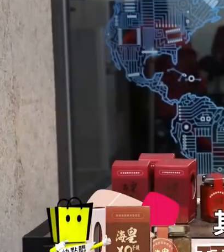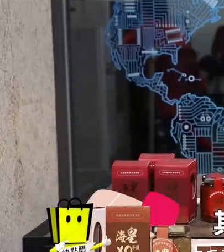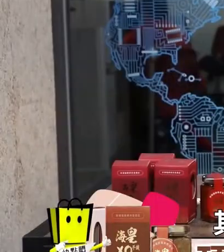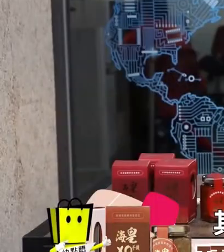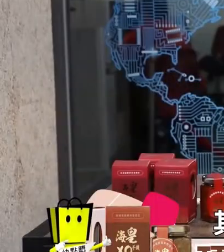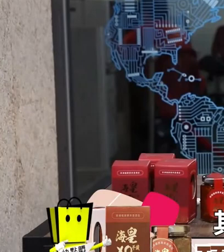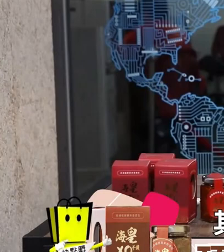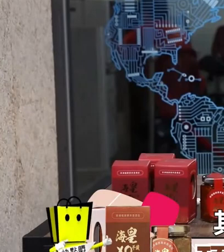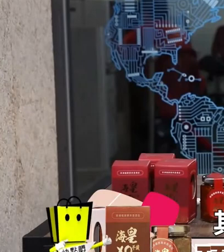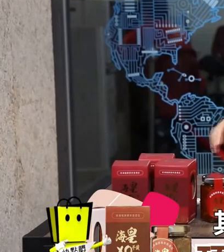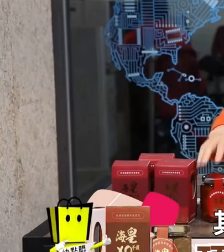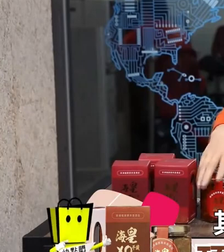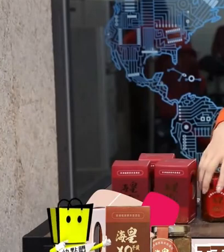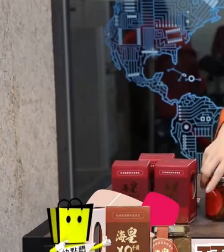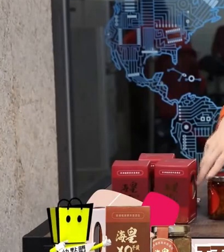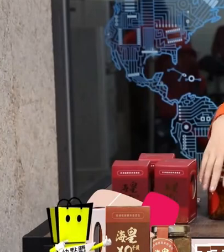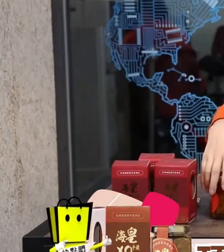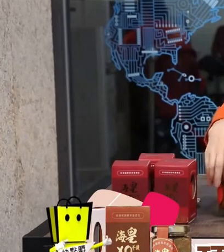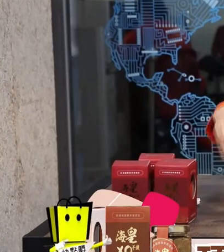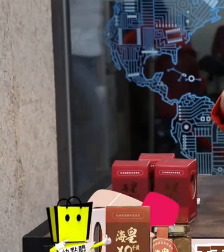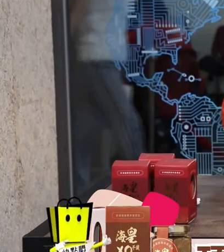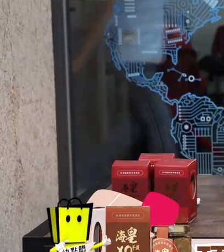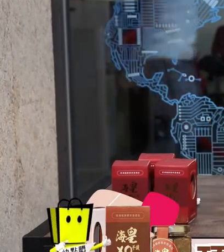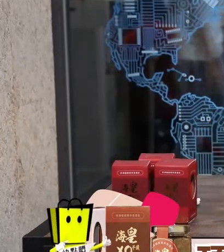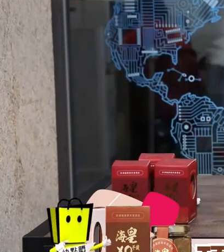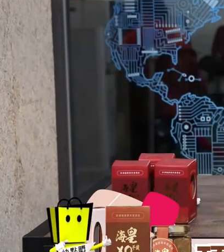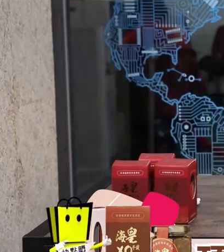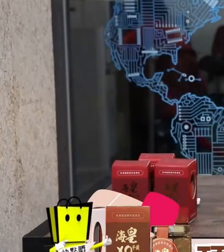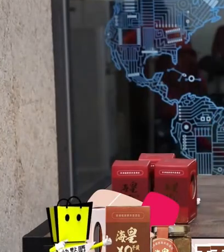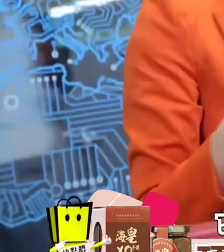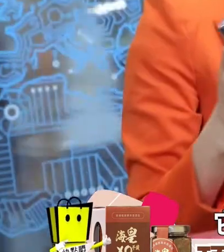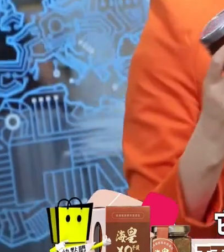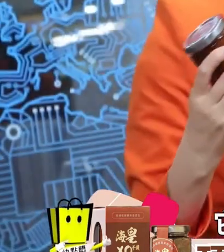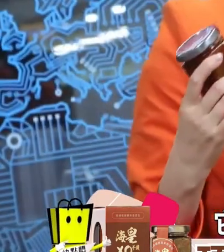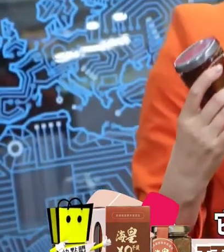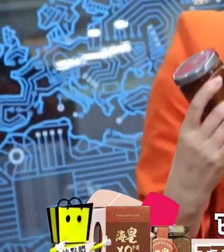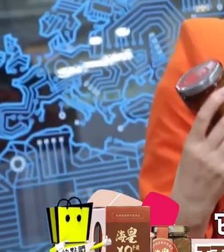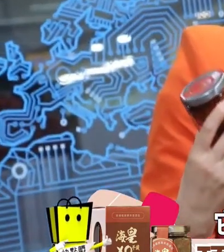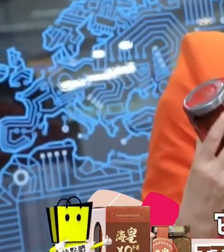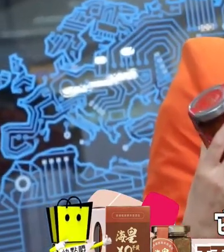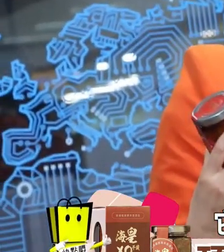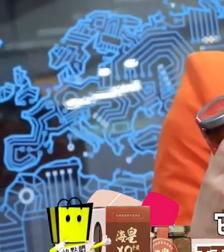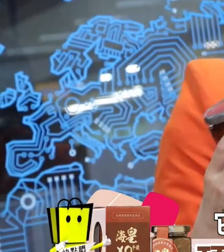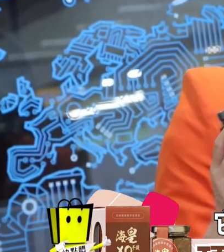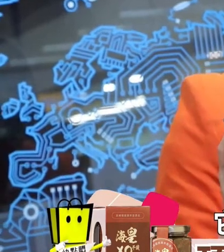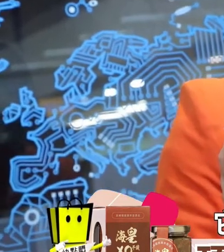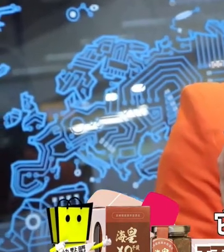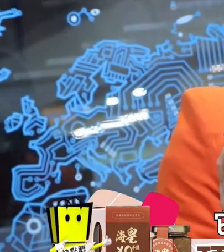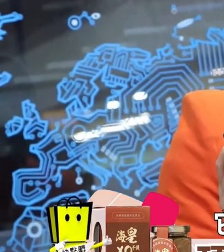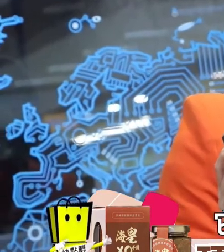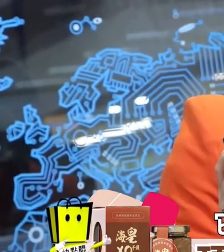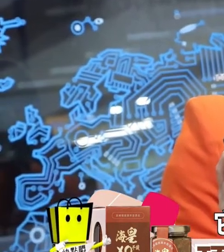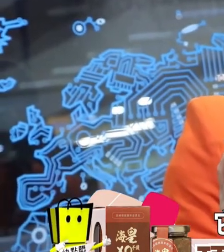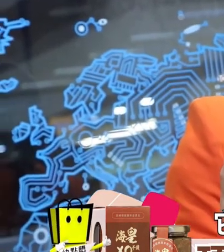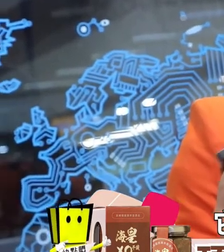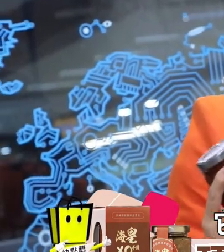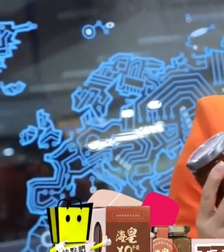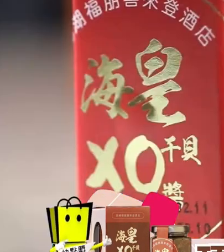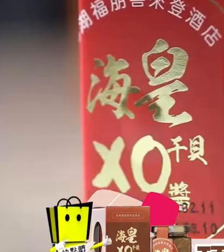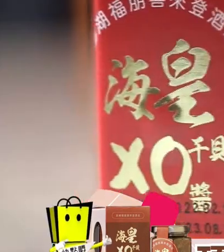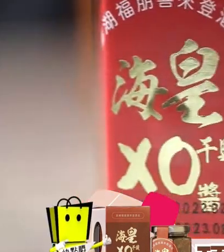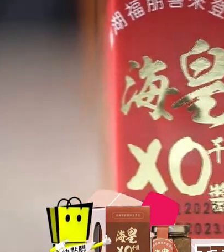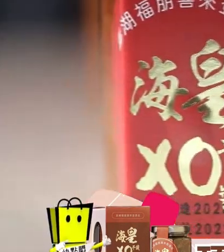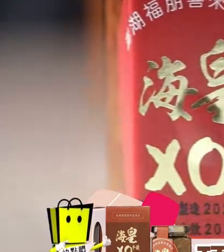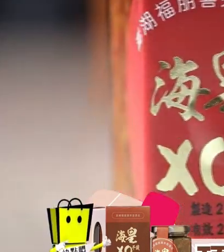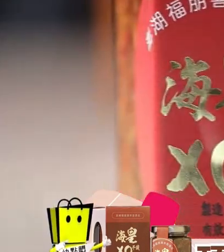其实我们吃过非常多的 XO 酱，但是这一款呢，的确不一样。它呢是这个澎湖福朋喜来登酒店的